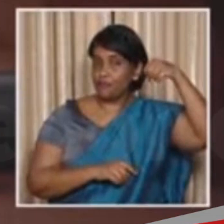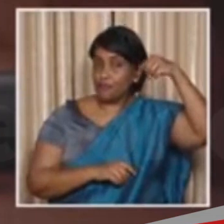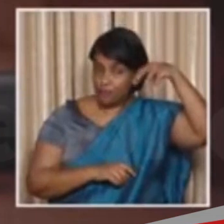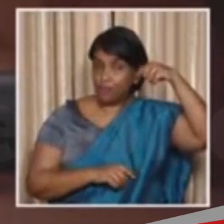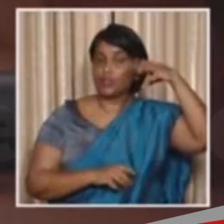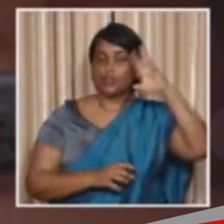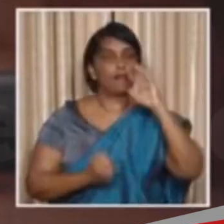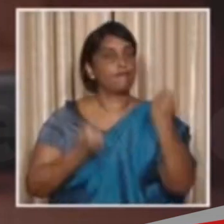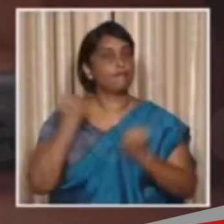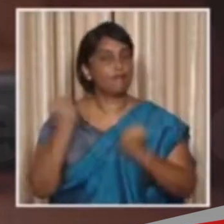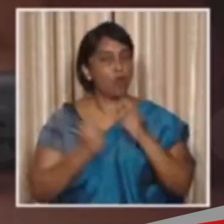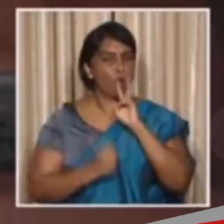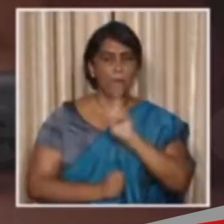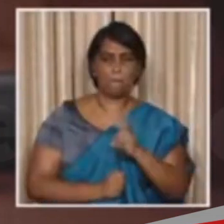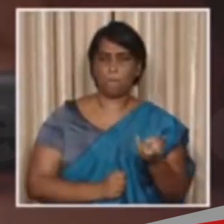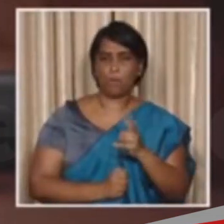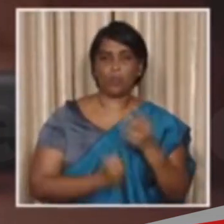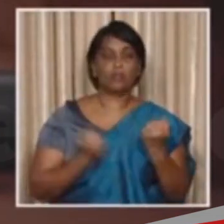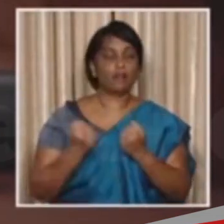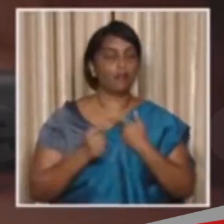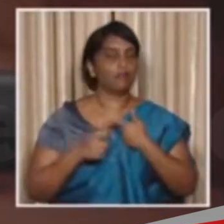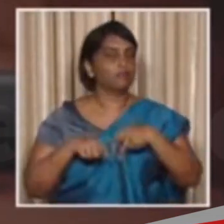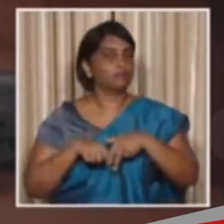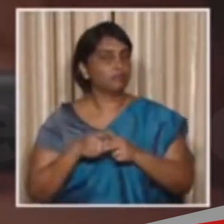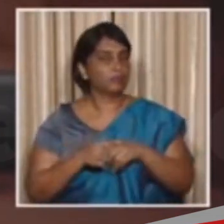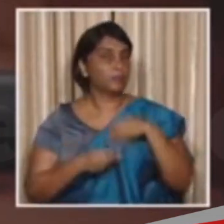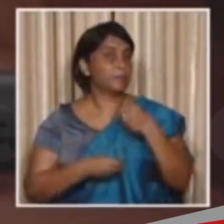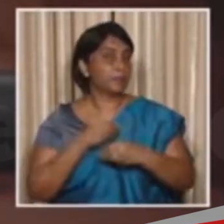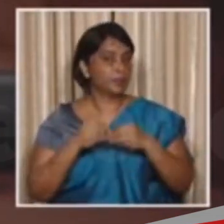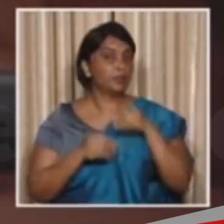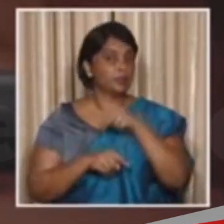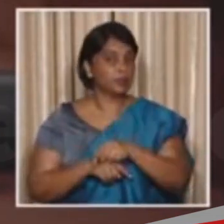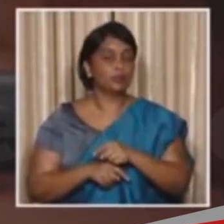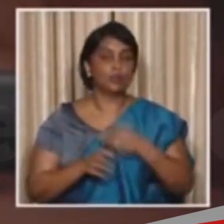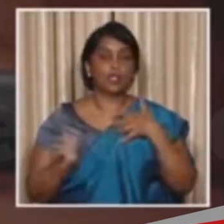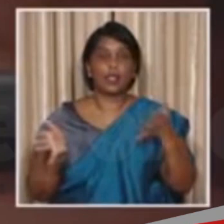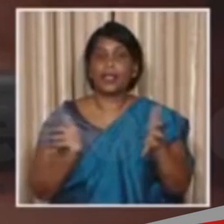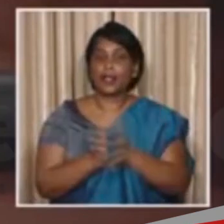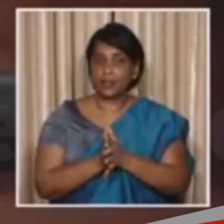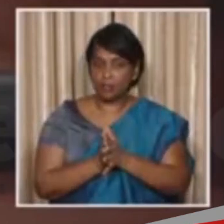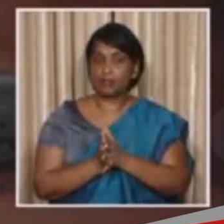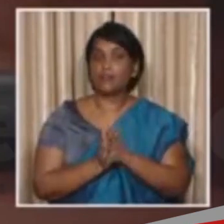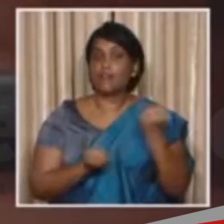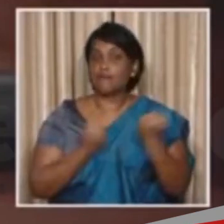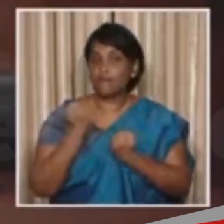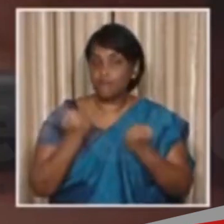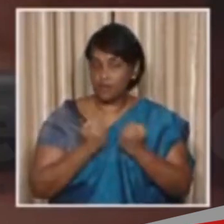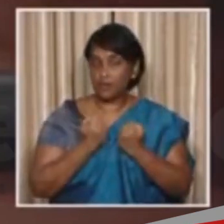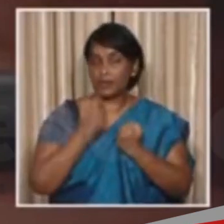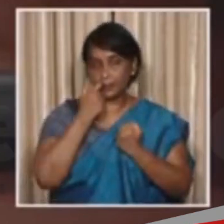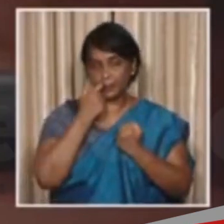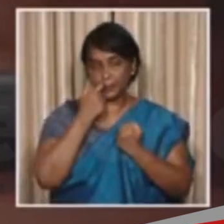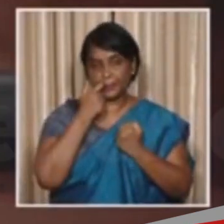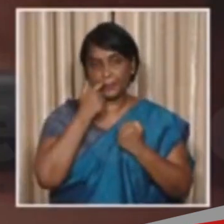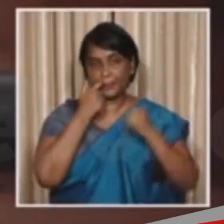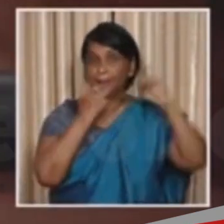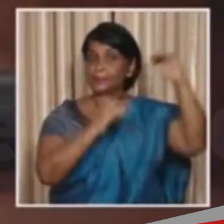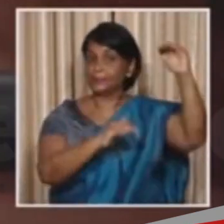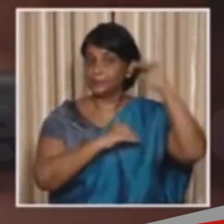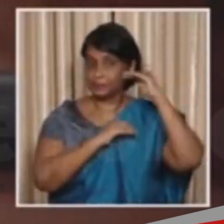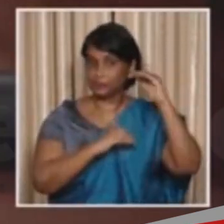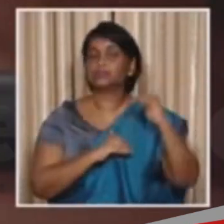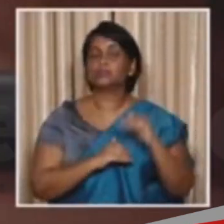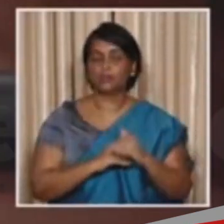විදුලි වාහන හා දෙමුහුන් වාහන එකලස් කිරීමට සහ නිෂ්පාදනය කිරීමට අදාළ එකතු කරන ලද වාහන කට්ටල ආනයනදී